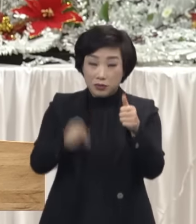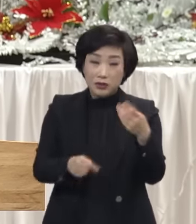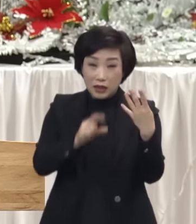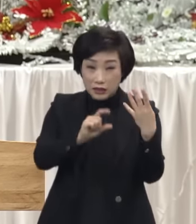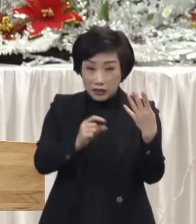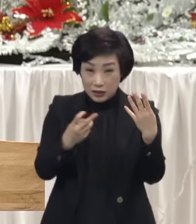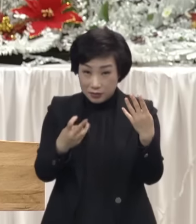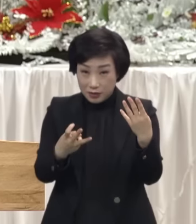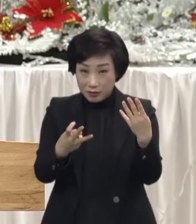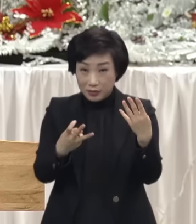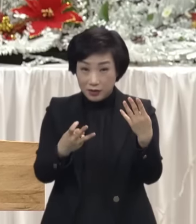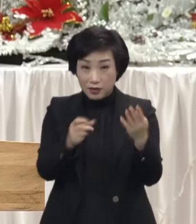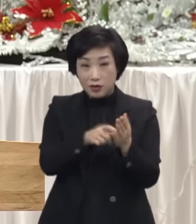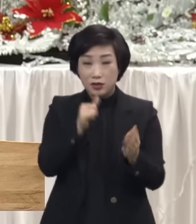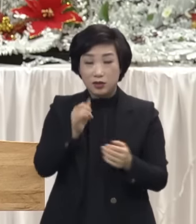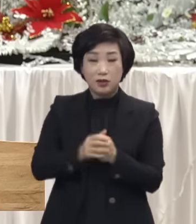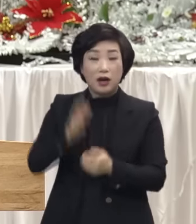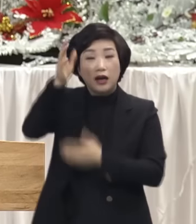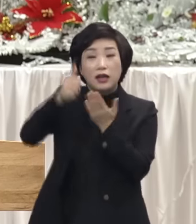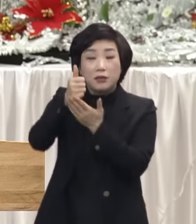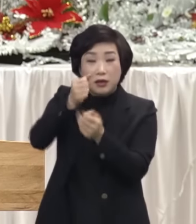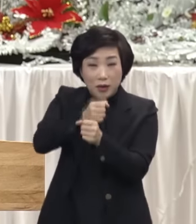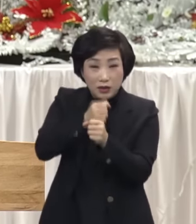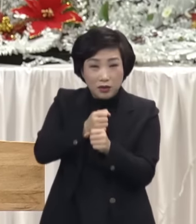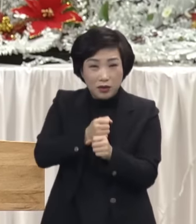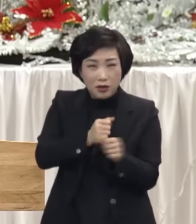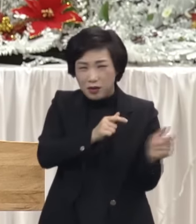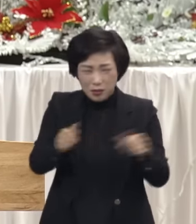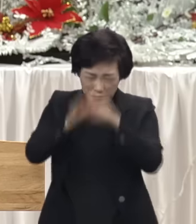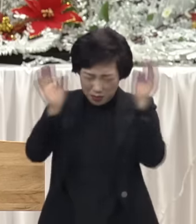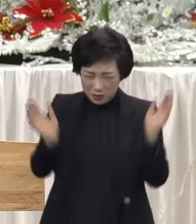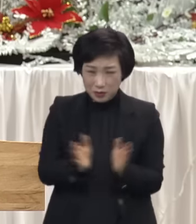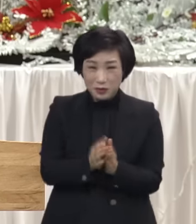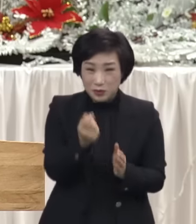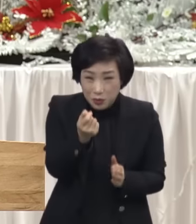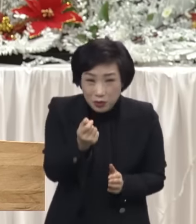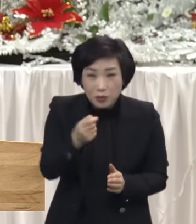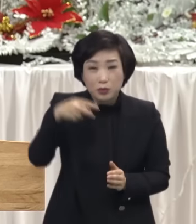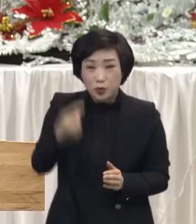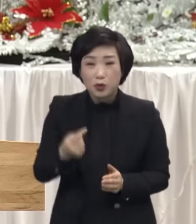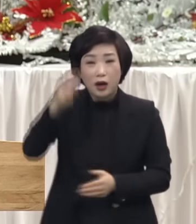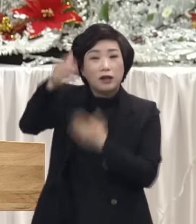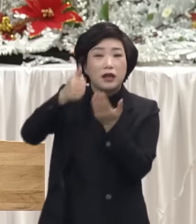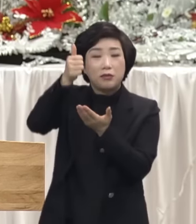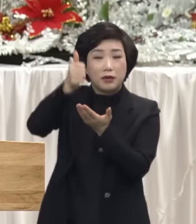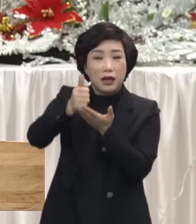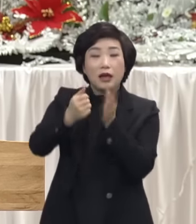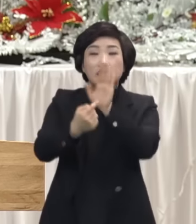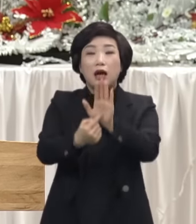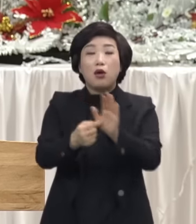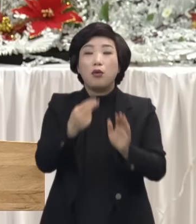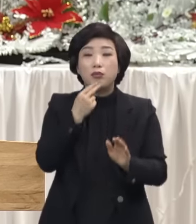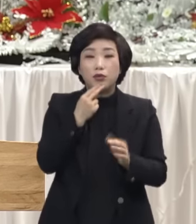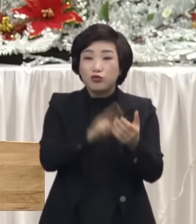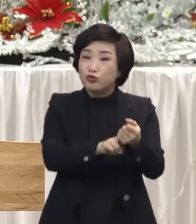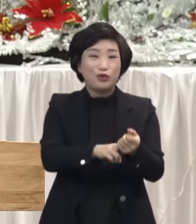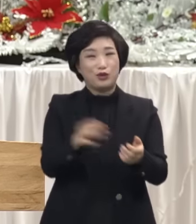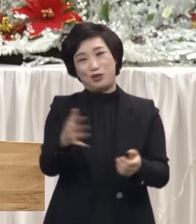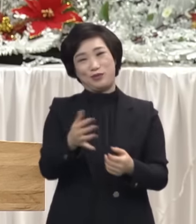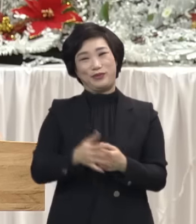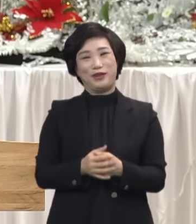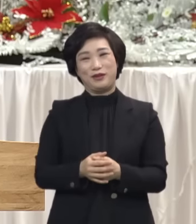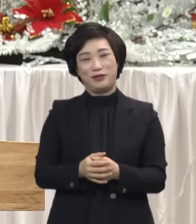13절에 하나님께서 지은 것이 단 하나도 그 앞에서 나타나지 아니함이